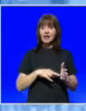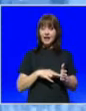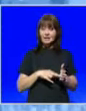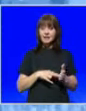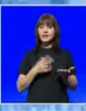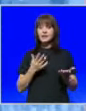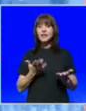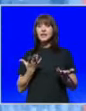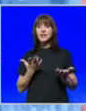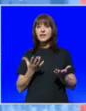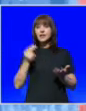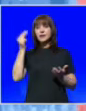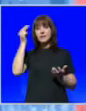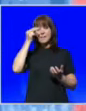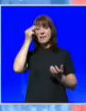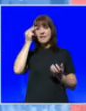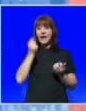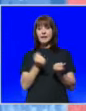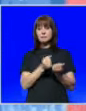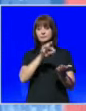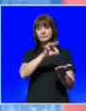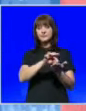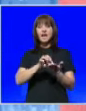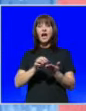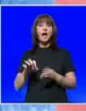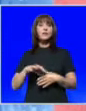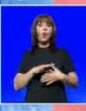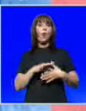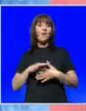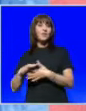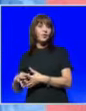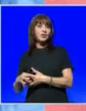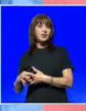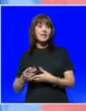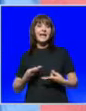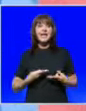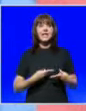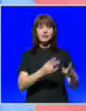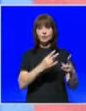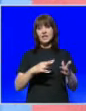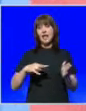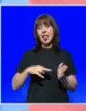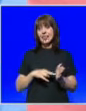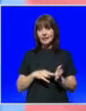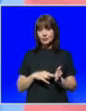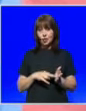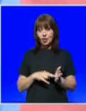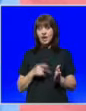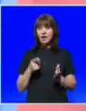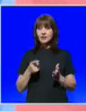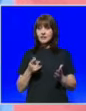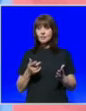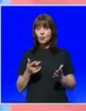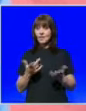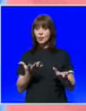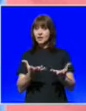отношение на позициониране на България като водещ износител на електроенергия в региона и така една ключова и активна роля, която ние